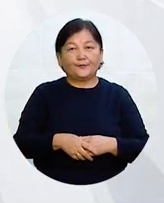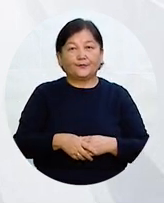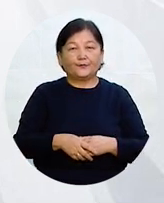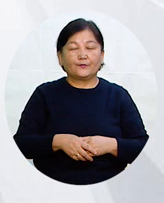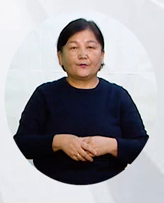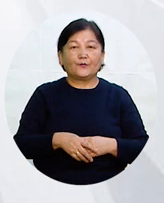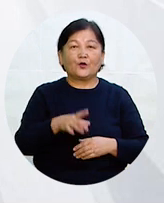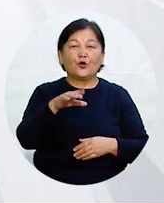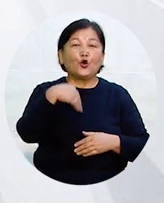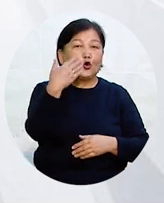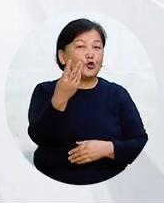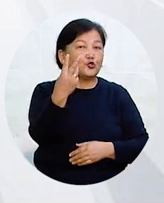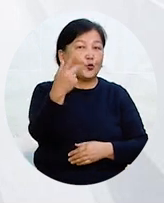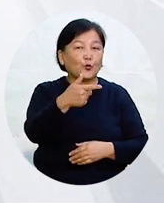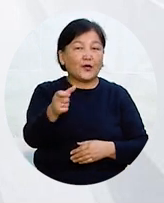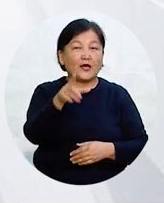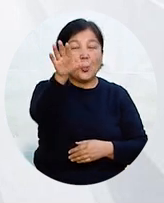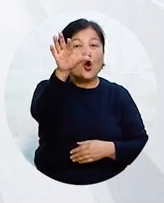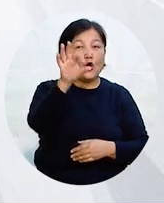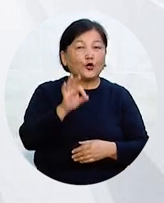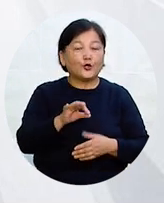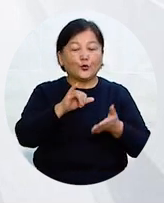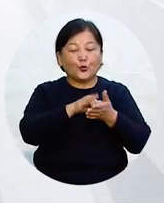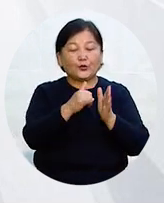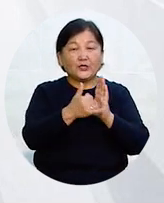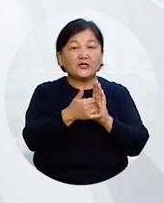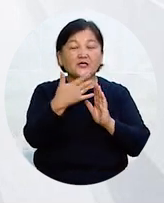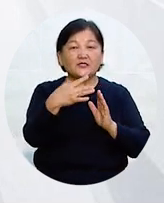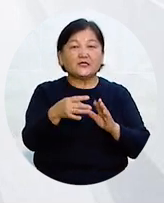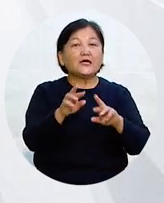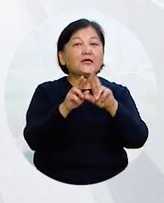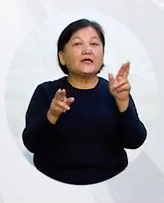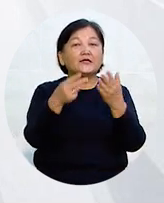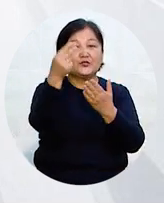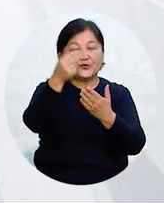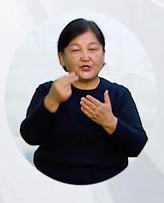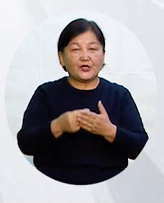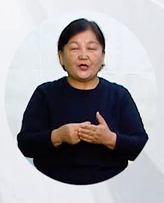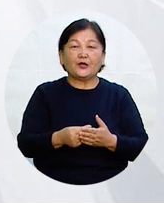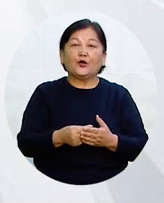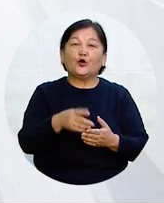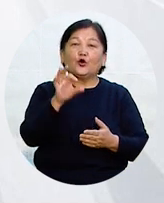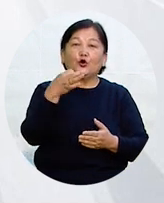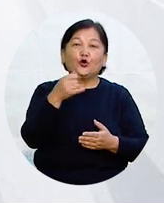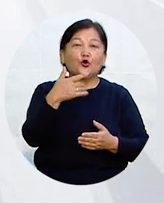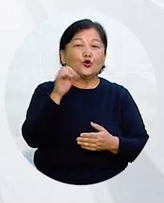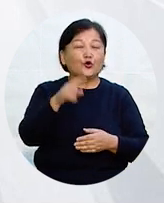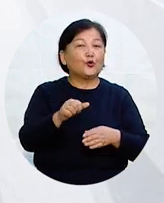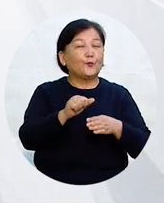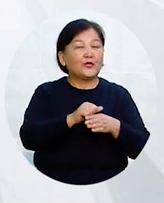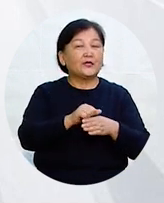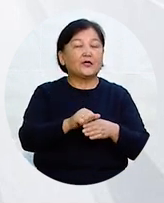За, өгсөн үгүүдийг олоод утга тасгаар нь задлана. Энэ ихэнх хаан нь бүтээж өгөх, бэлдэж,